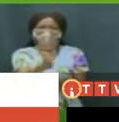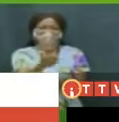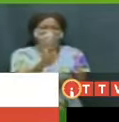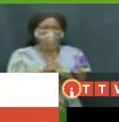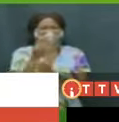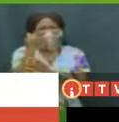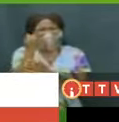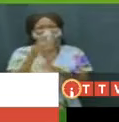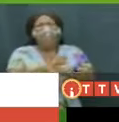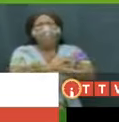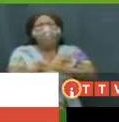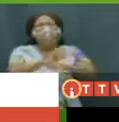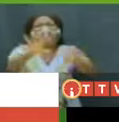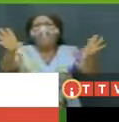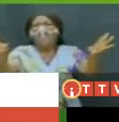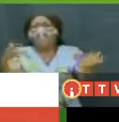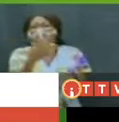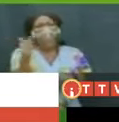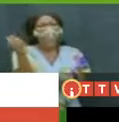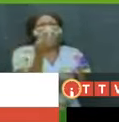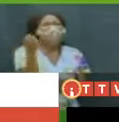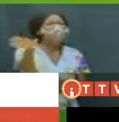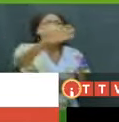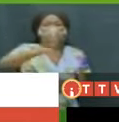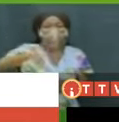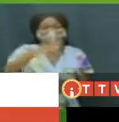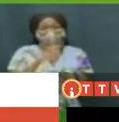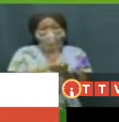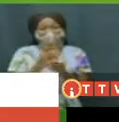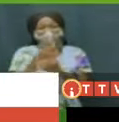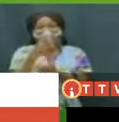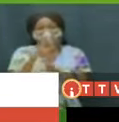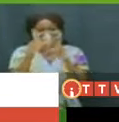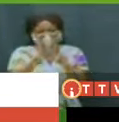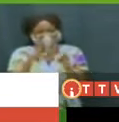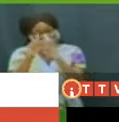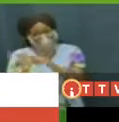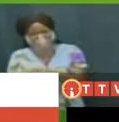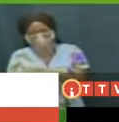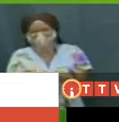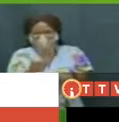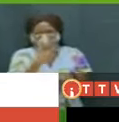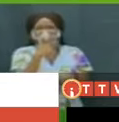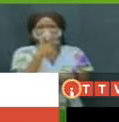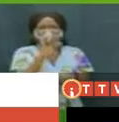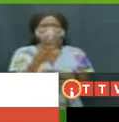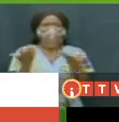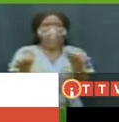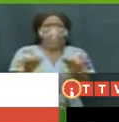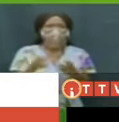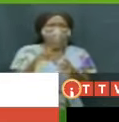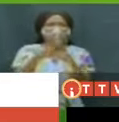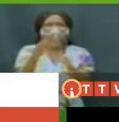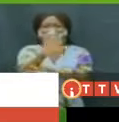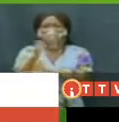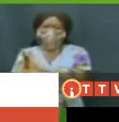wafalikira paliponse mdziko muno. Nifaja keso tikamachula za anthu amene atisiya. Siza chilendo kuti akumachokera madera osiyana